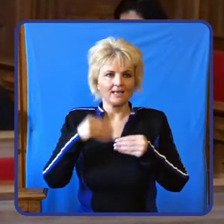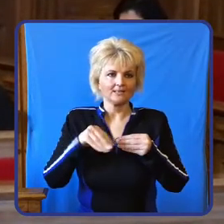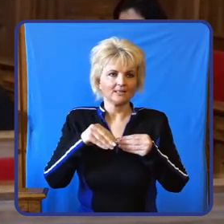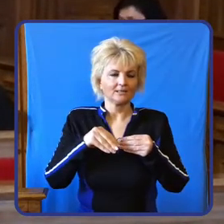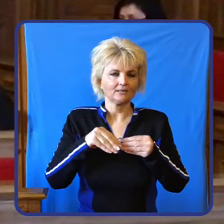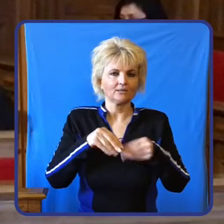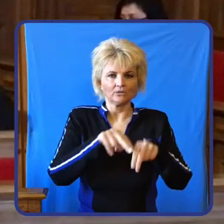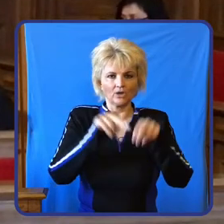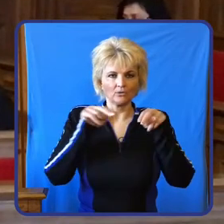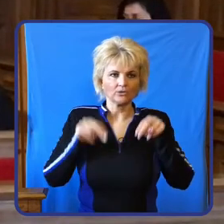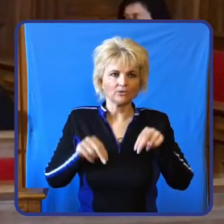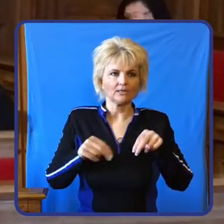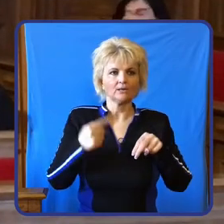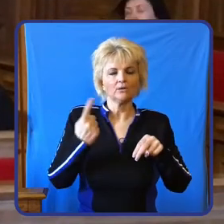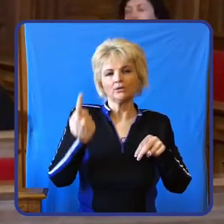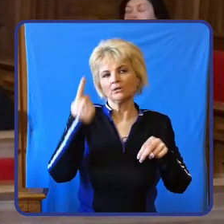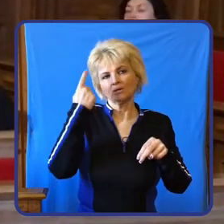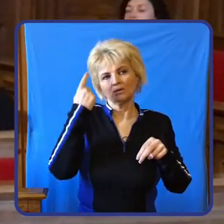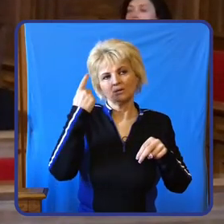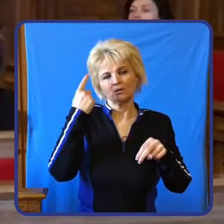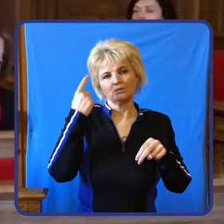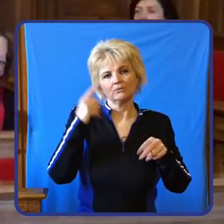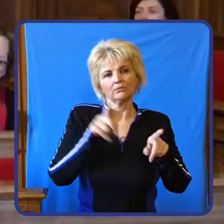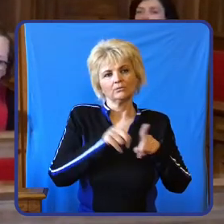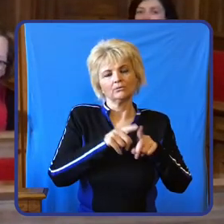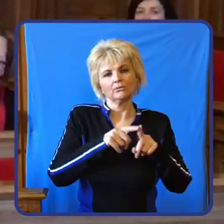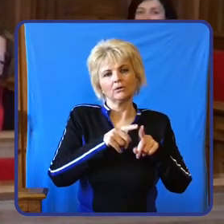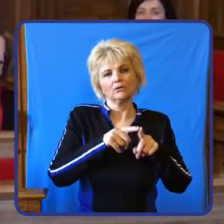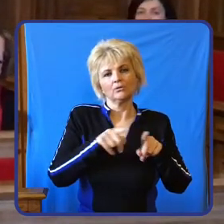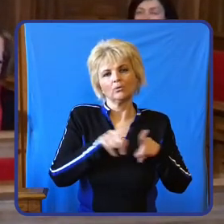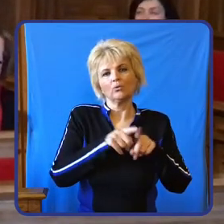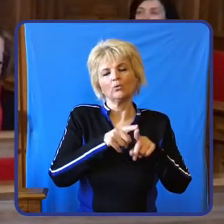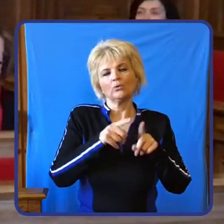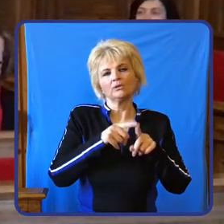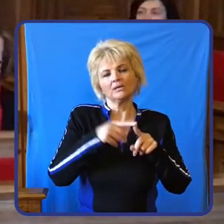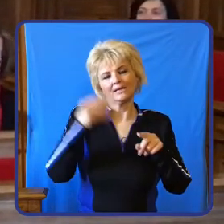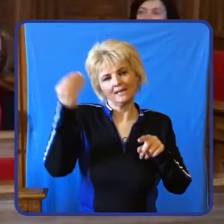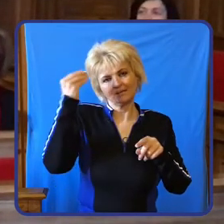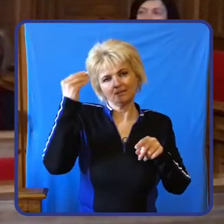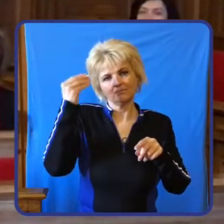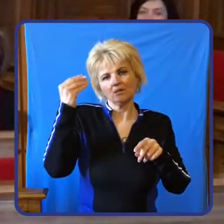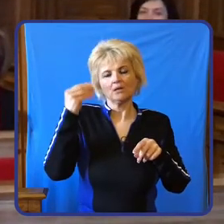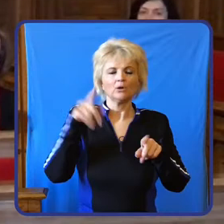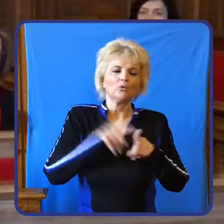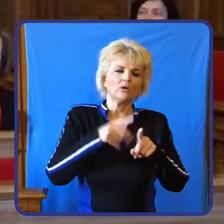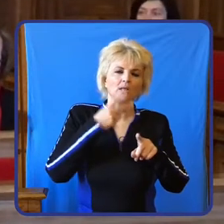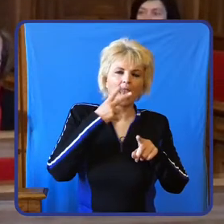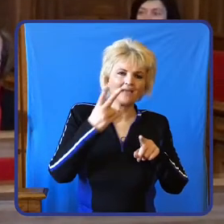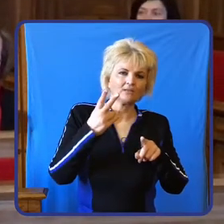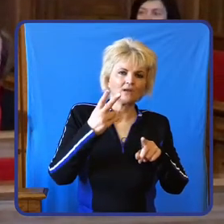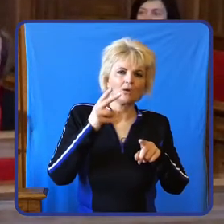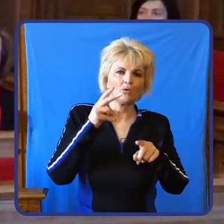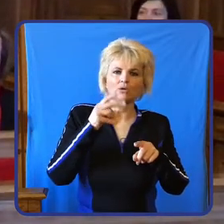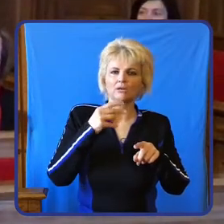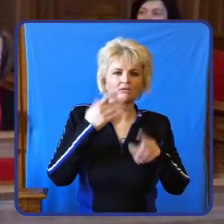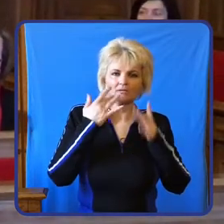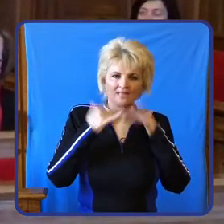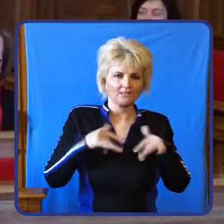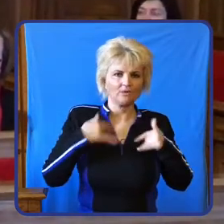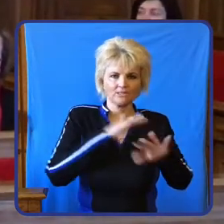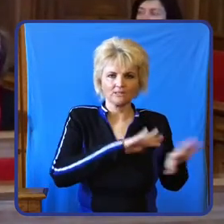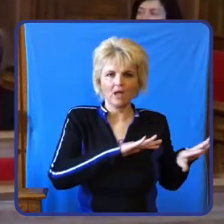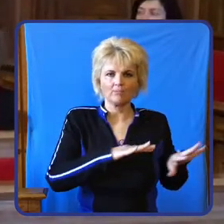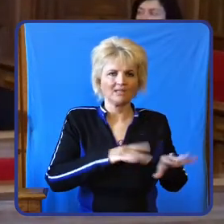hogy tartózkodik. Ön ezt úgy értékeli, hogy leszavaztam. Ez elég furcsa a demokratától. Aztán azt is elég